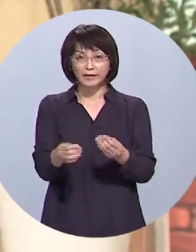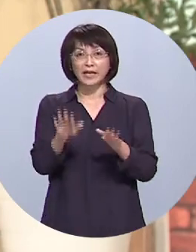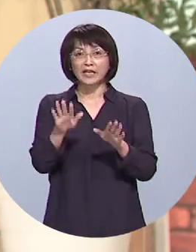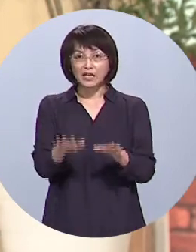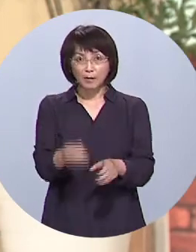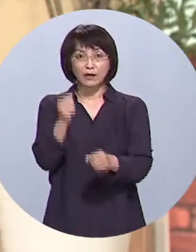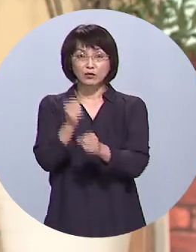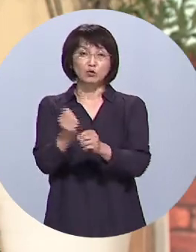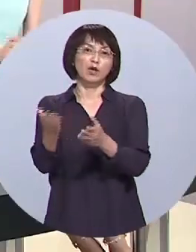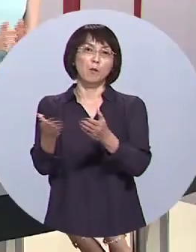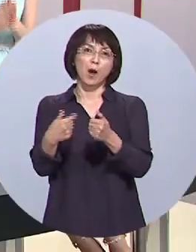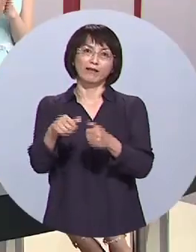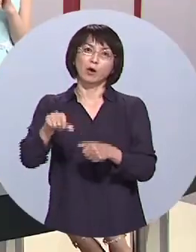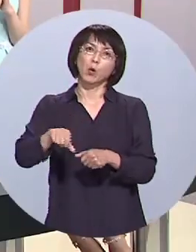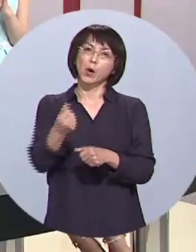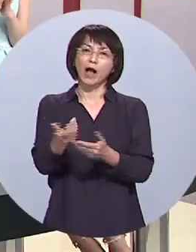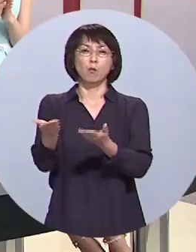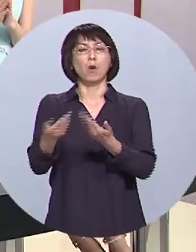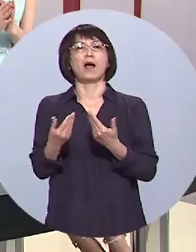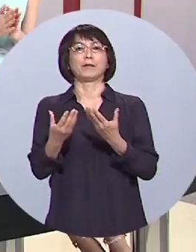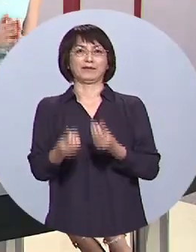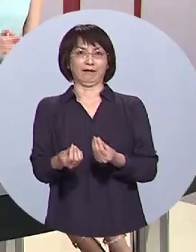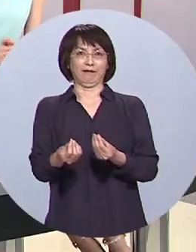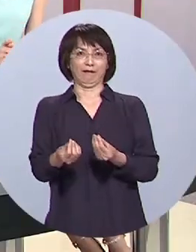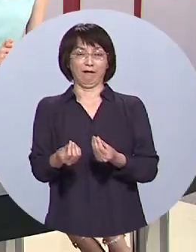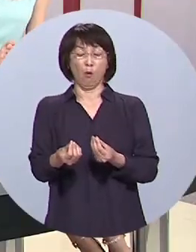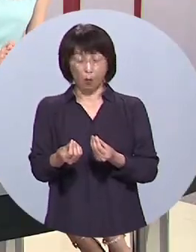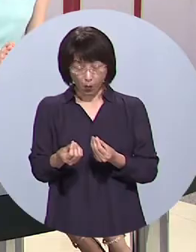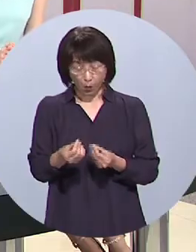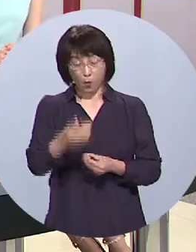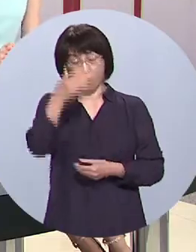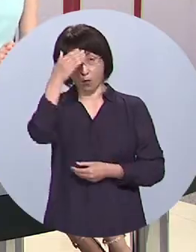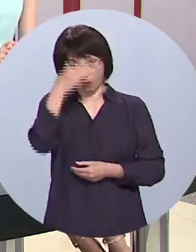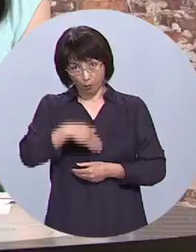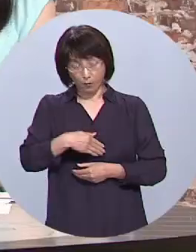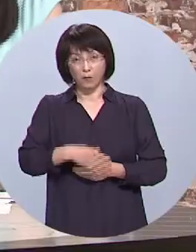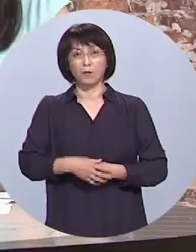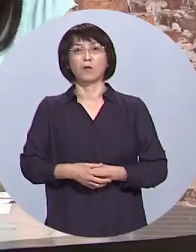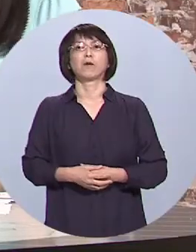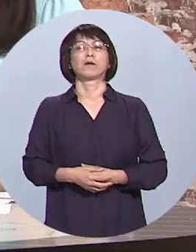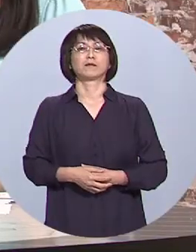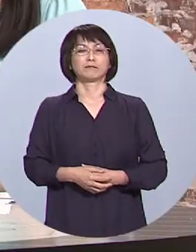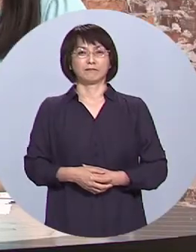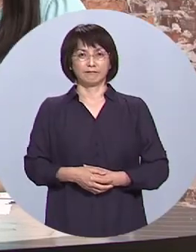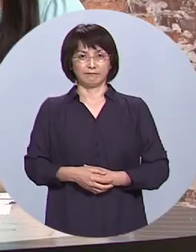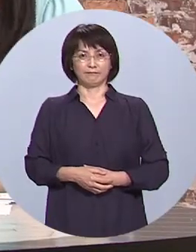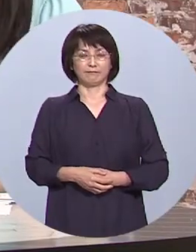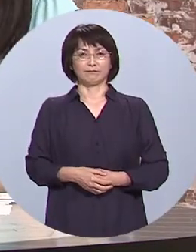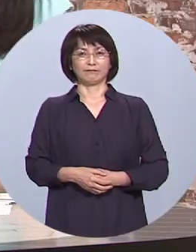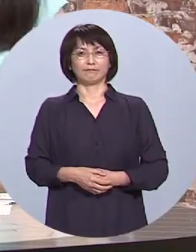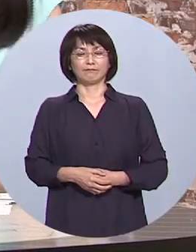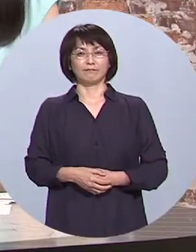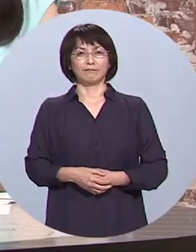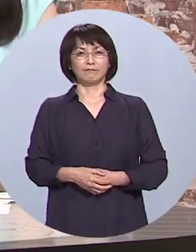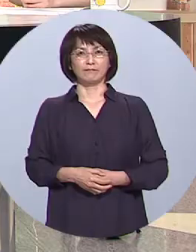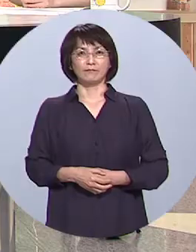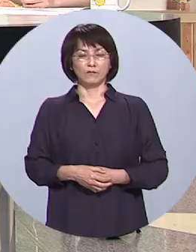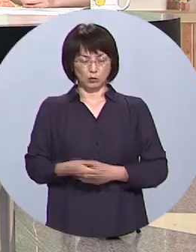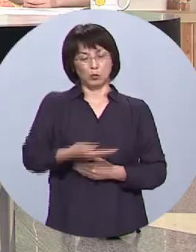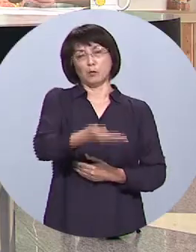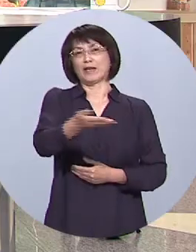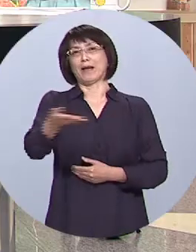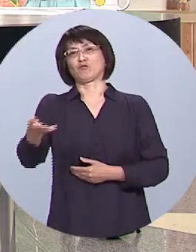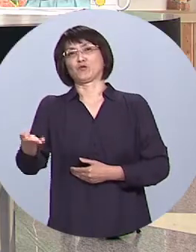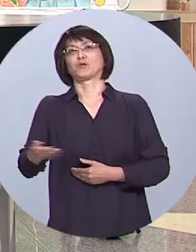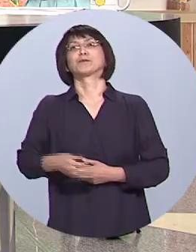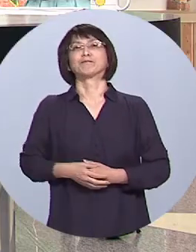今日500枚いただきました。 すごい数だ。 もう競争率が激しいんでしょうな、 ね、どんどん配っていきましょう。 どん